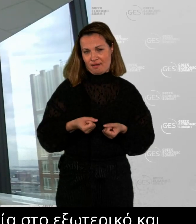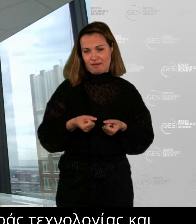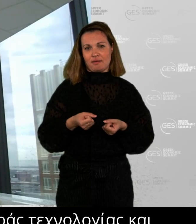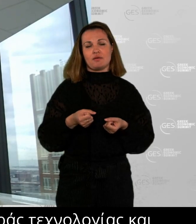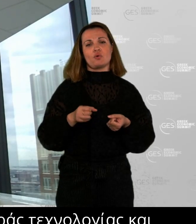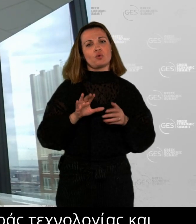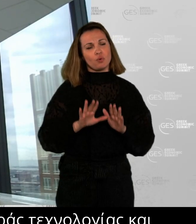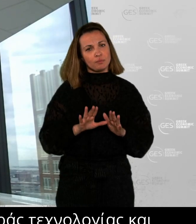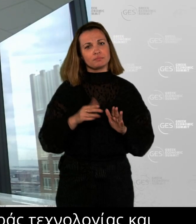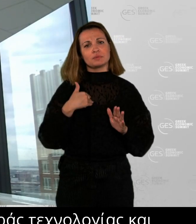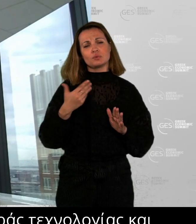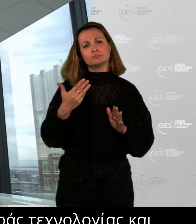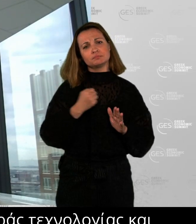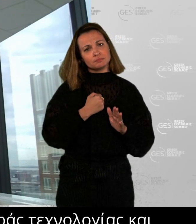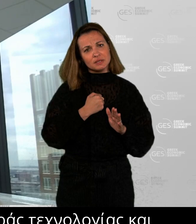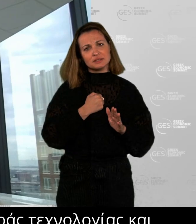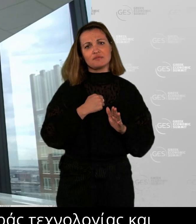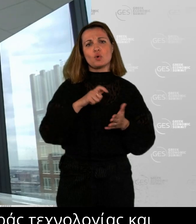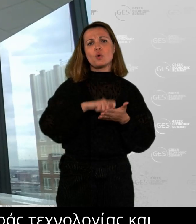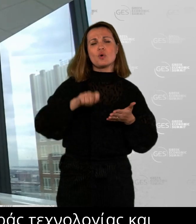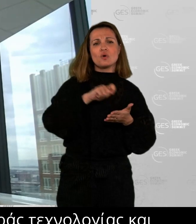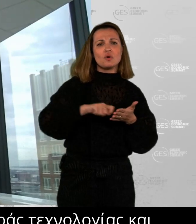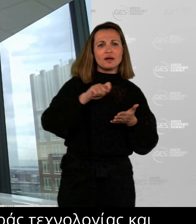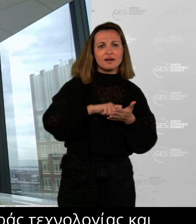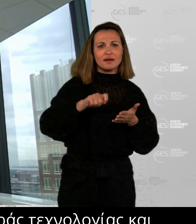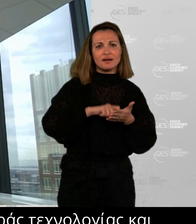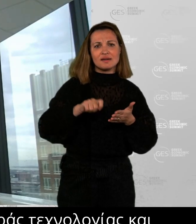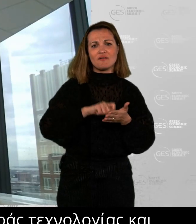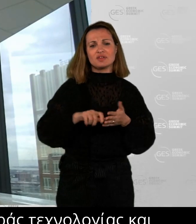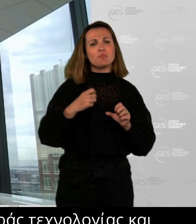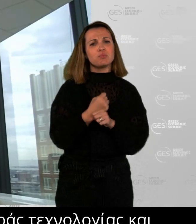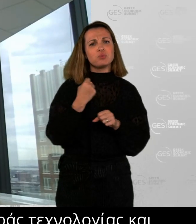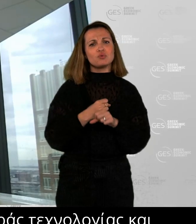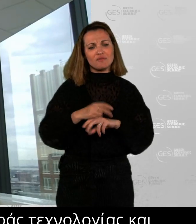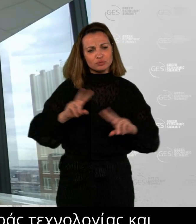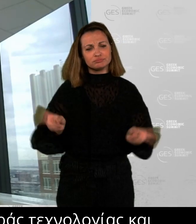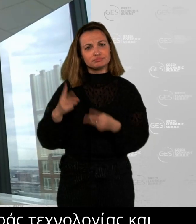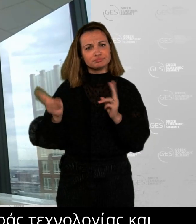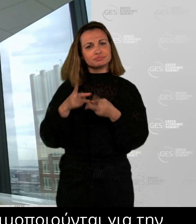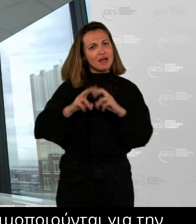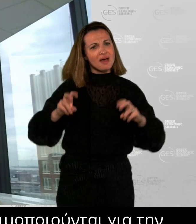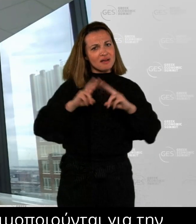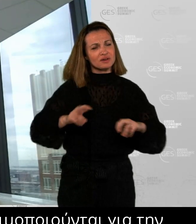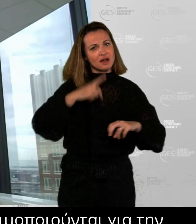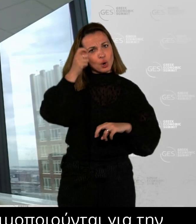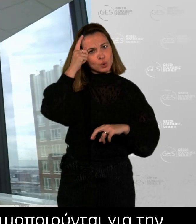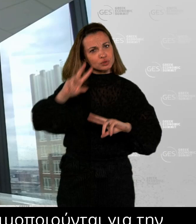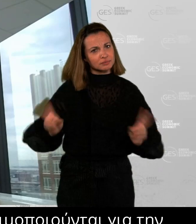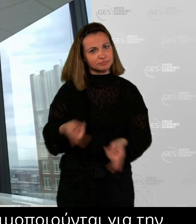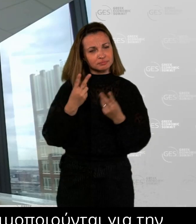γιατί δεν χρησιμοποιούνται για την ανάδειξη, δεν υπάρχει, αν θες, ιδιαίτερη πίστη ότι θα γίνει κάτι μετά